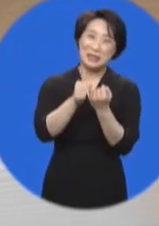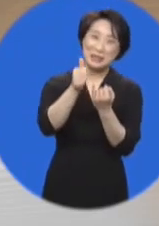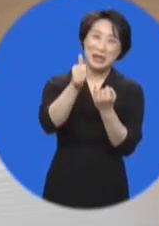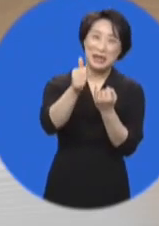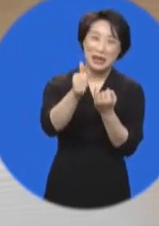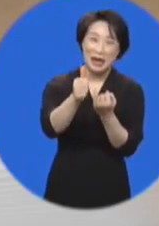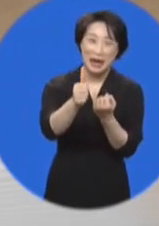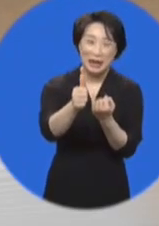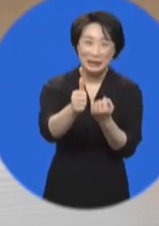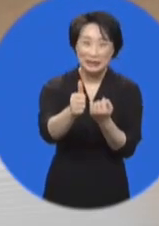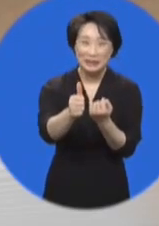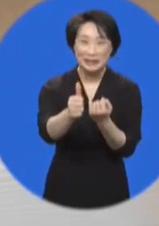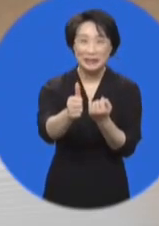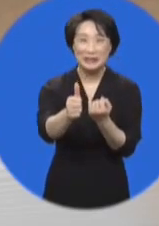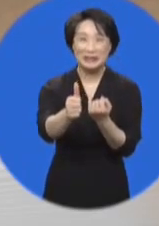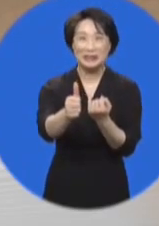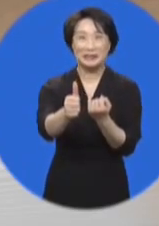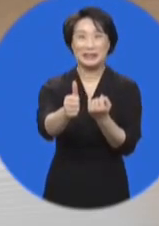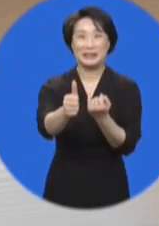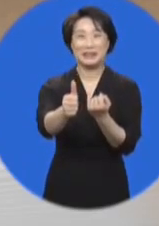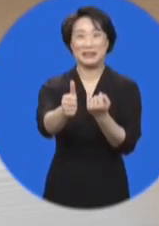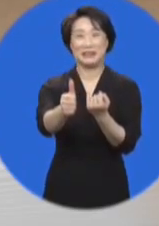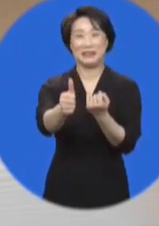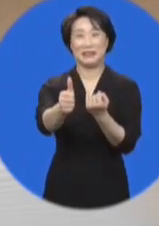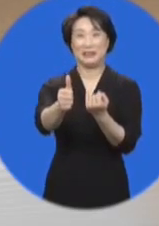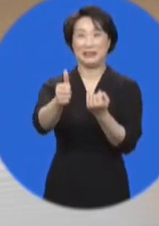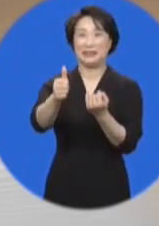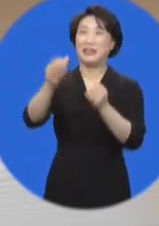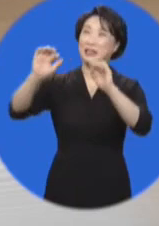기다린다 신랑이